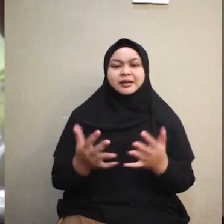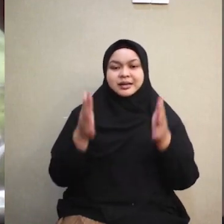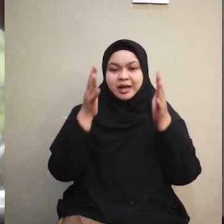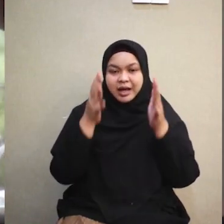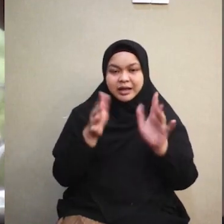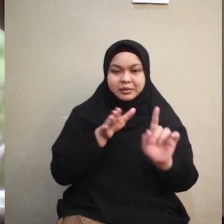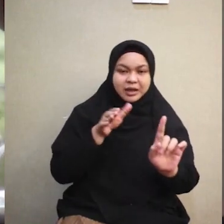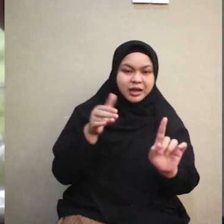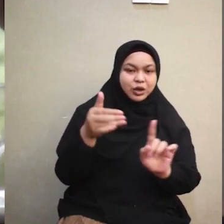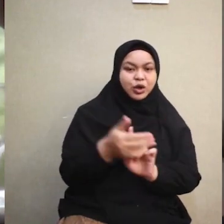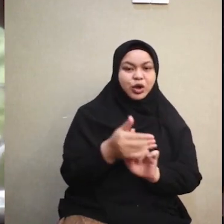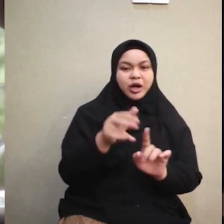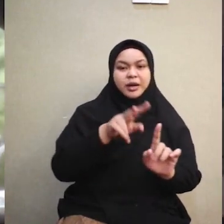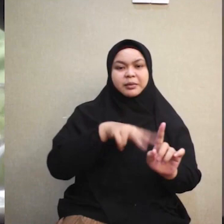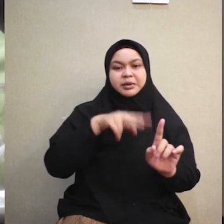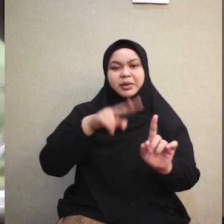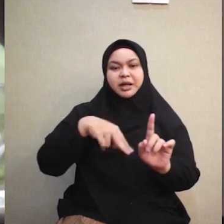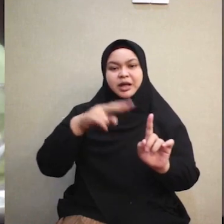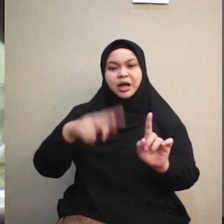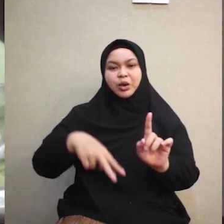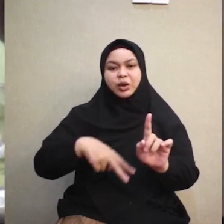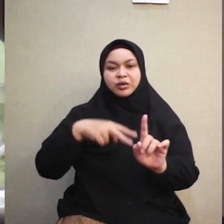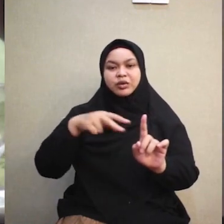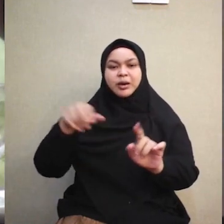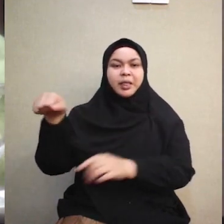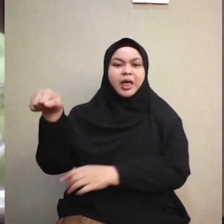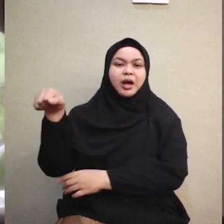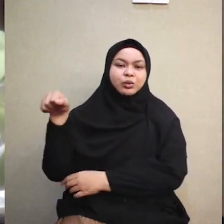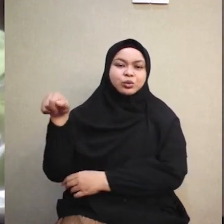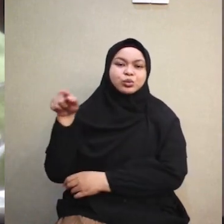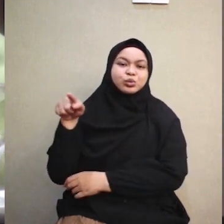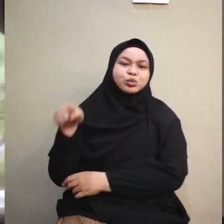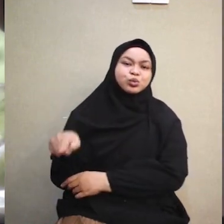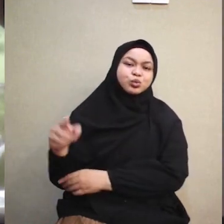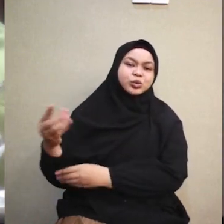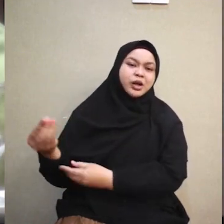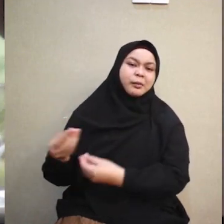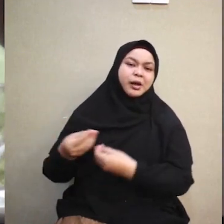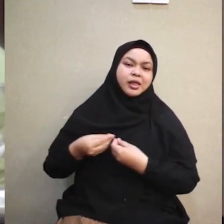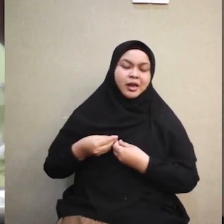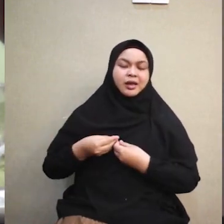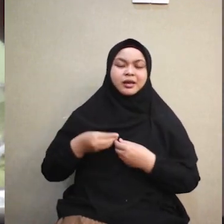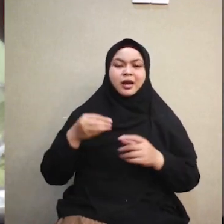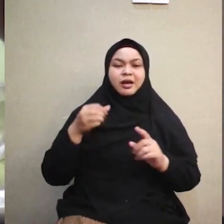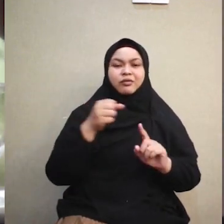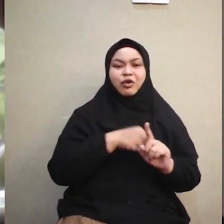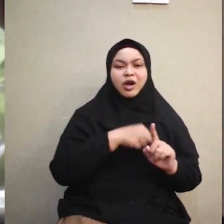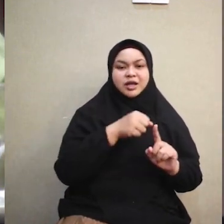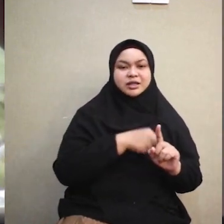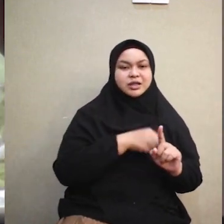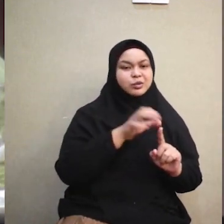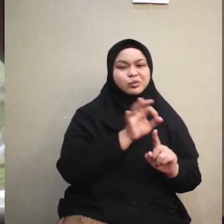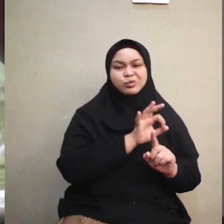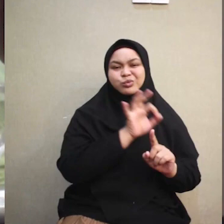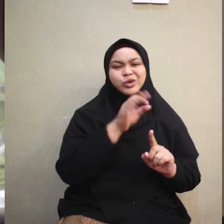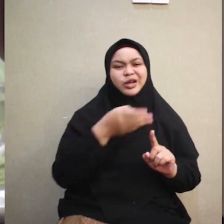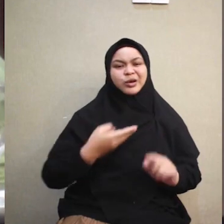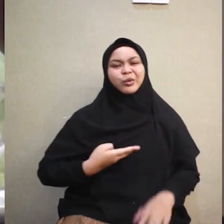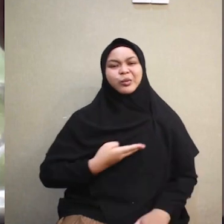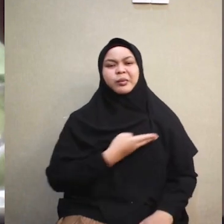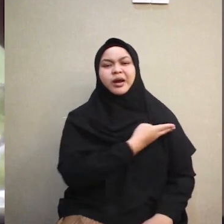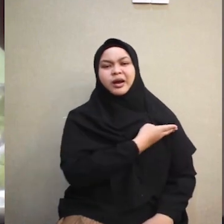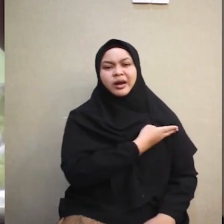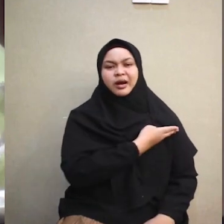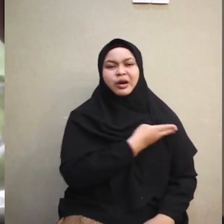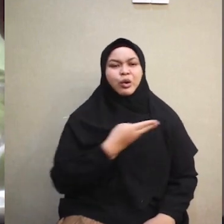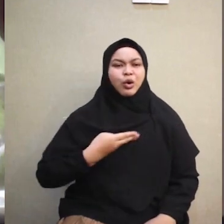prospektifnya adalah pelaku untuk mendapatkan advokat bukan pada korban korban itu